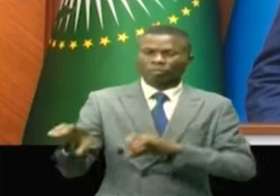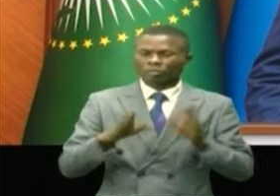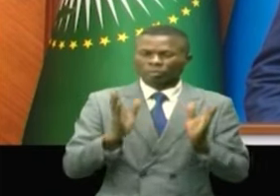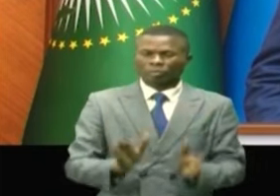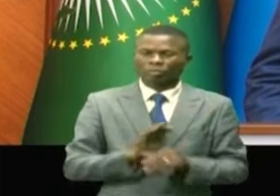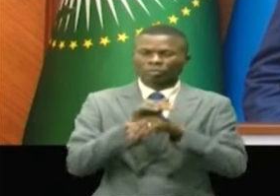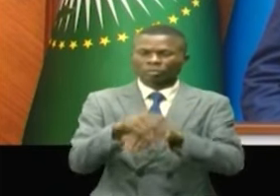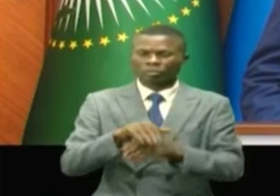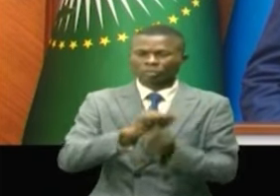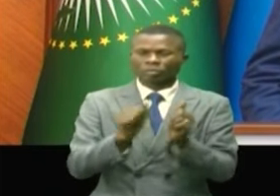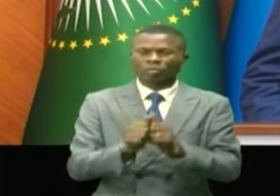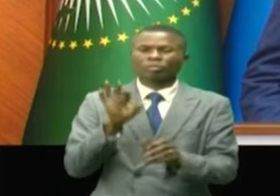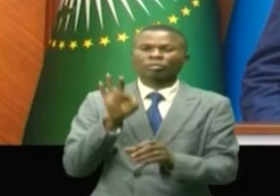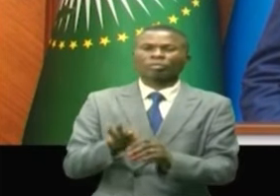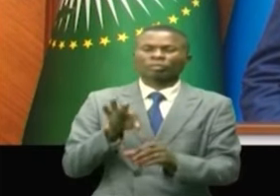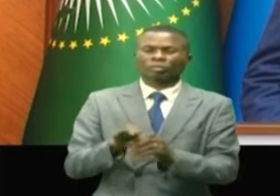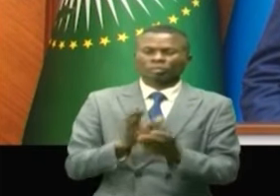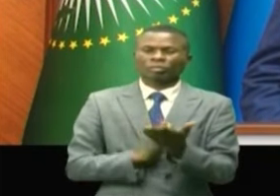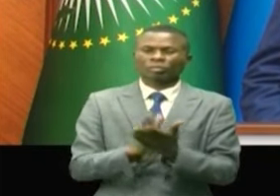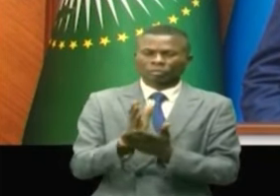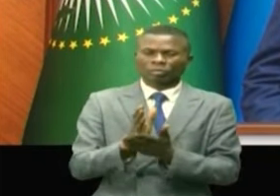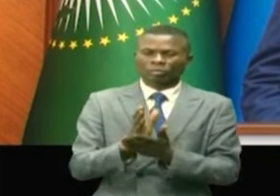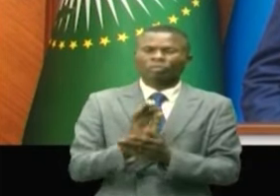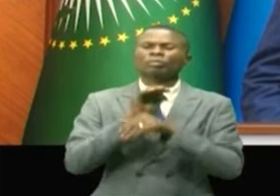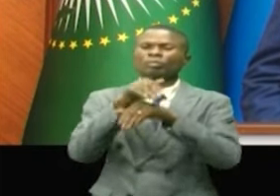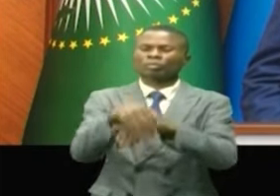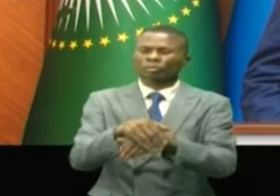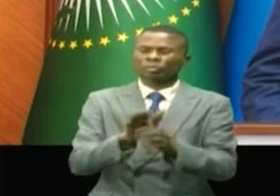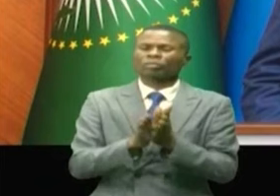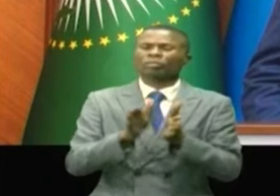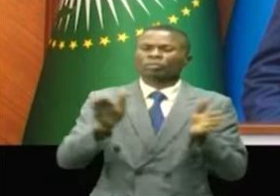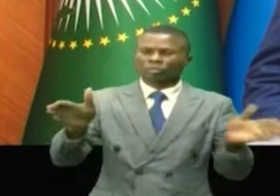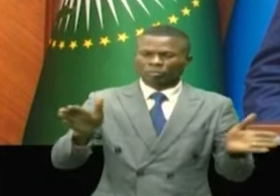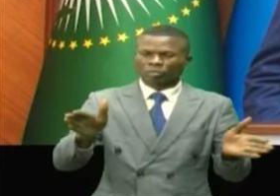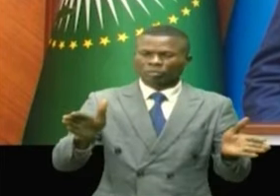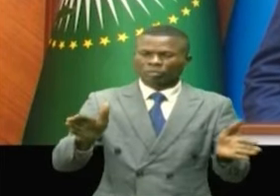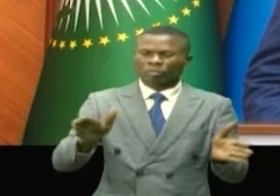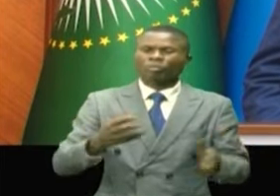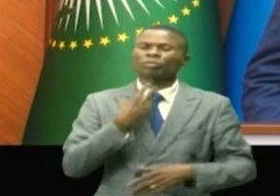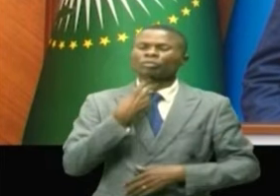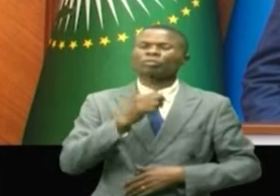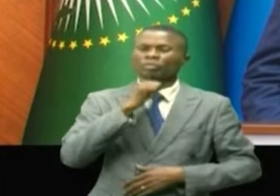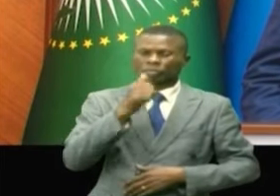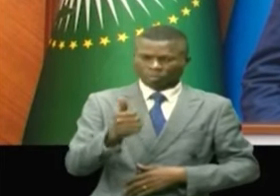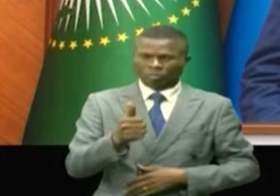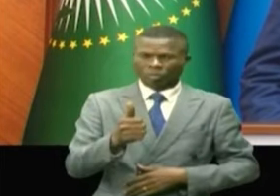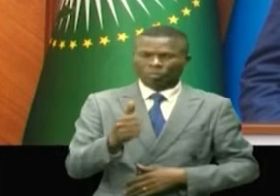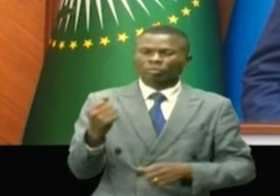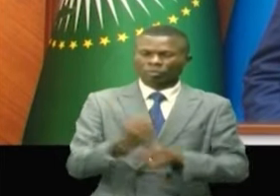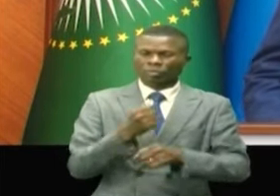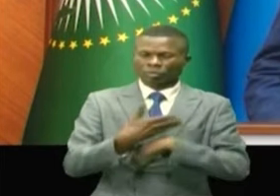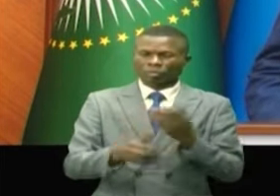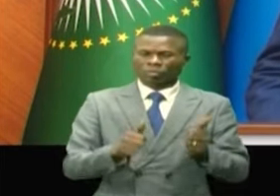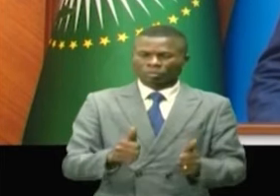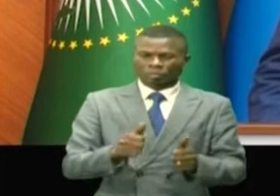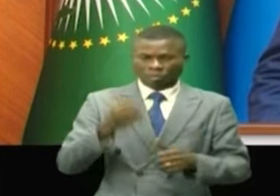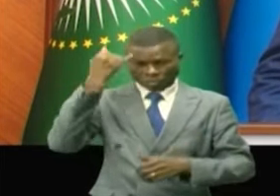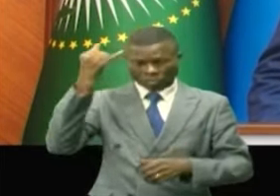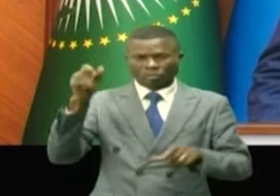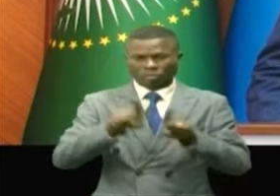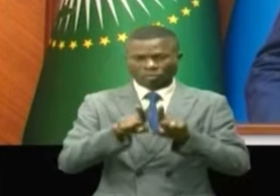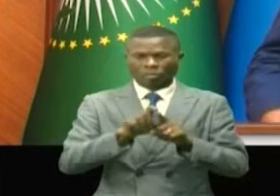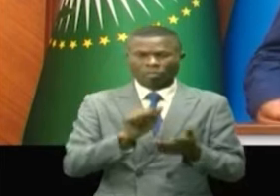processus électoral ont droit à y participer pleinement et sans entrave aucune dans le même ordre